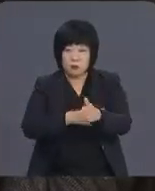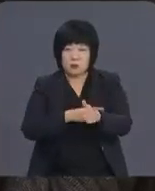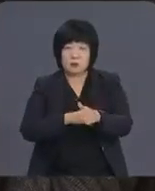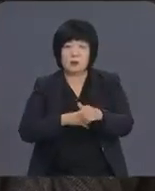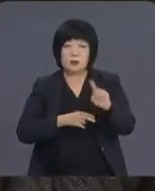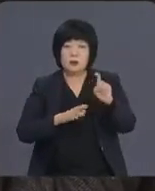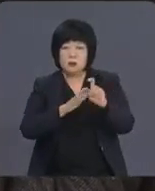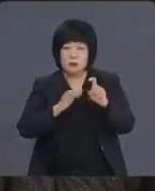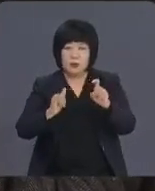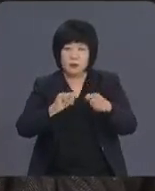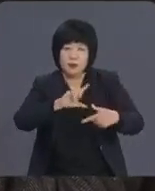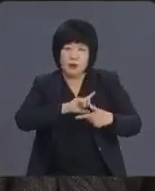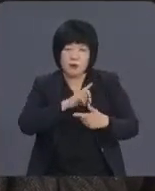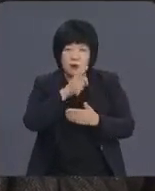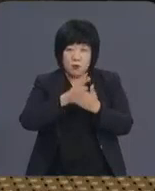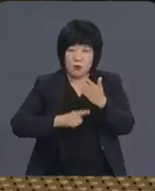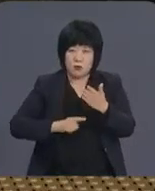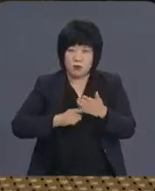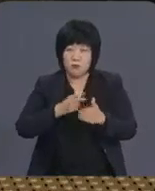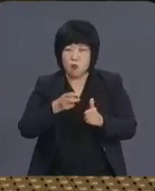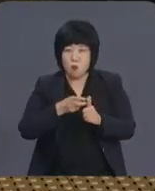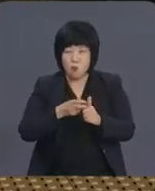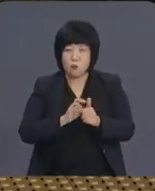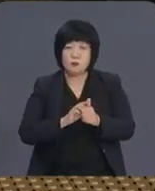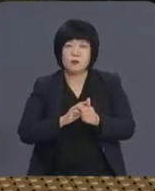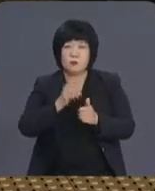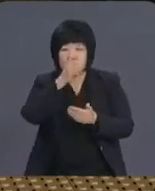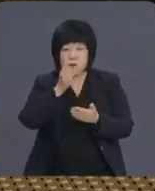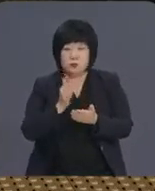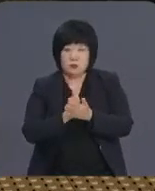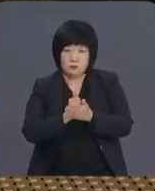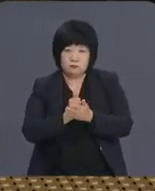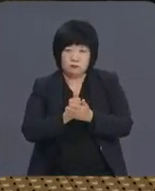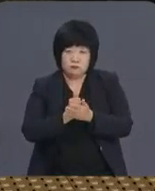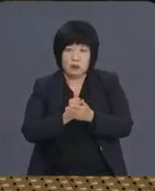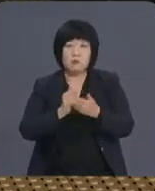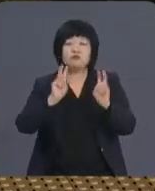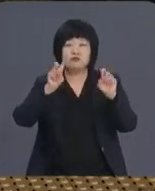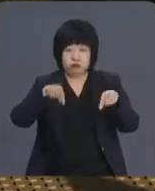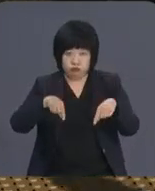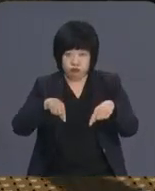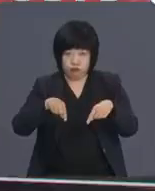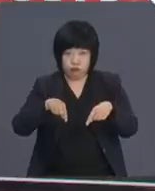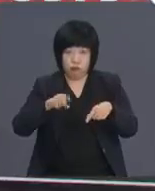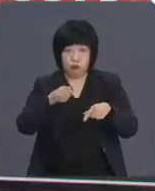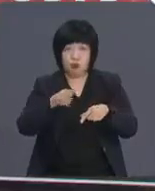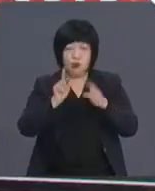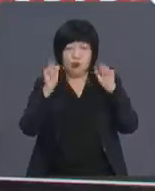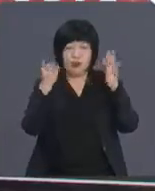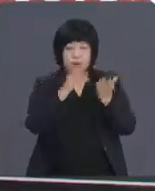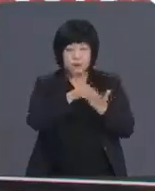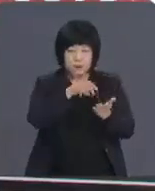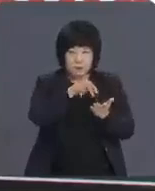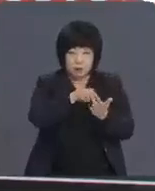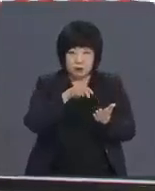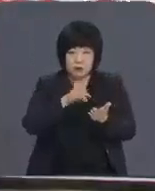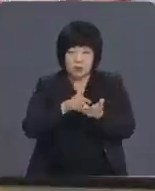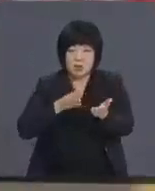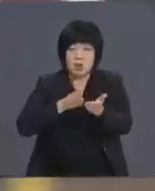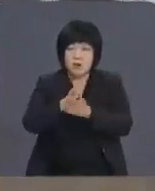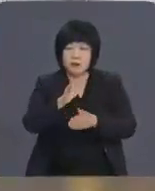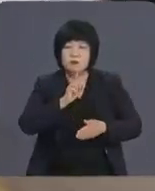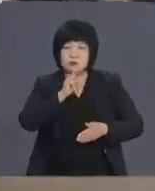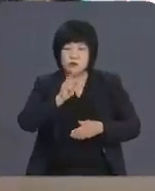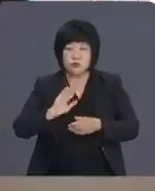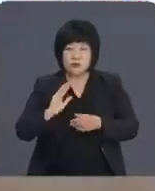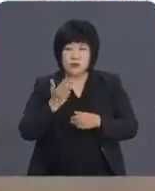명예훼손과 모욕죄로 잇따라 고소했지만 모두 무혐의를 받았습니다. 이에 대해 경성대 측은 소수 구성원의 일방적인